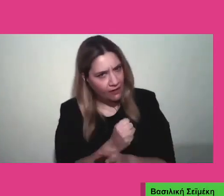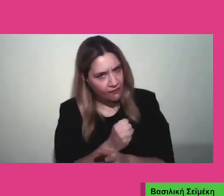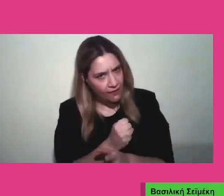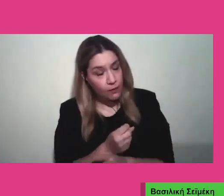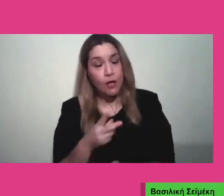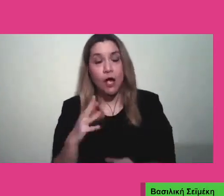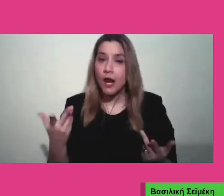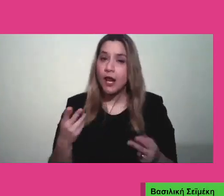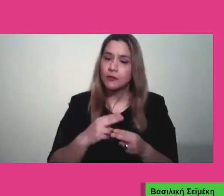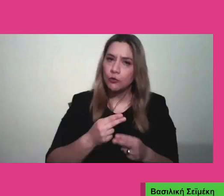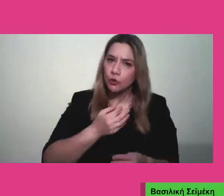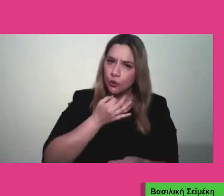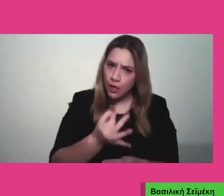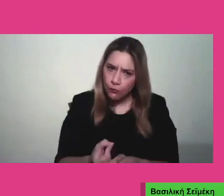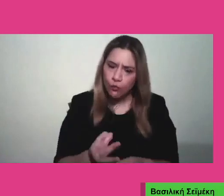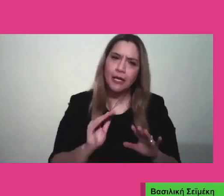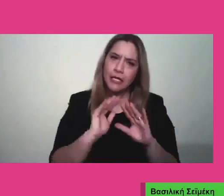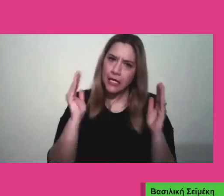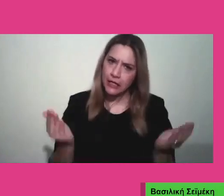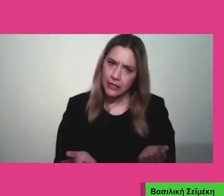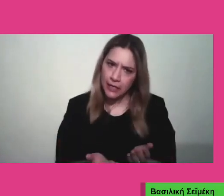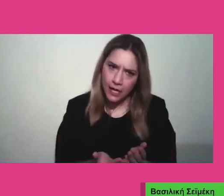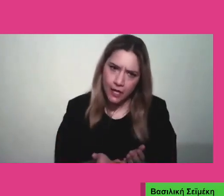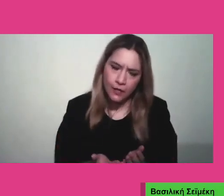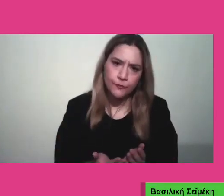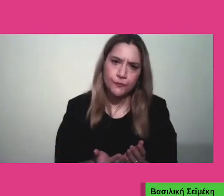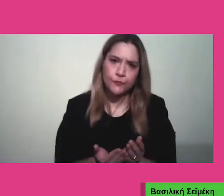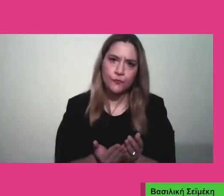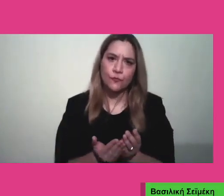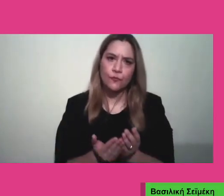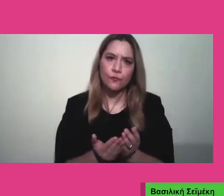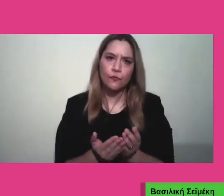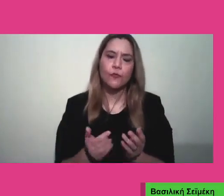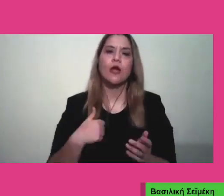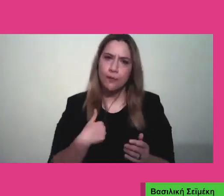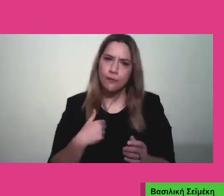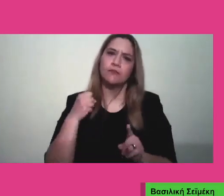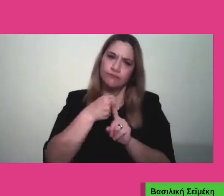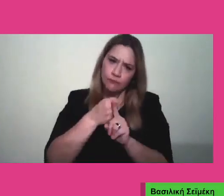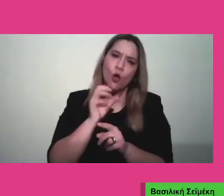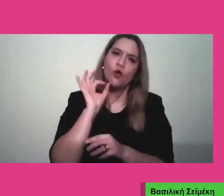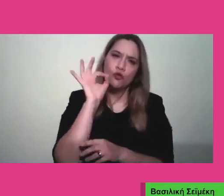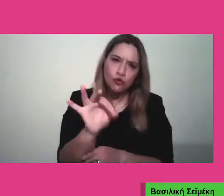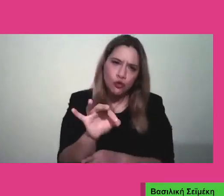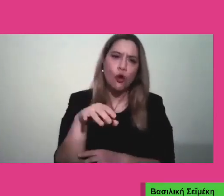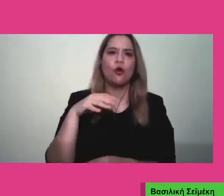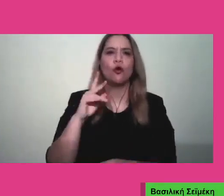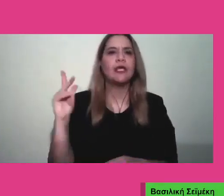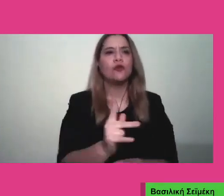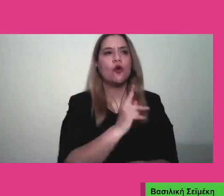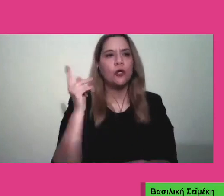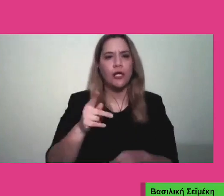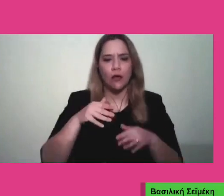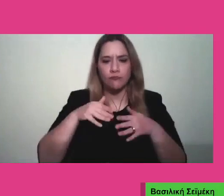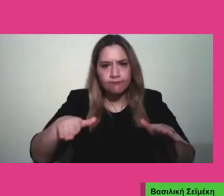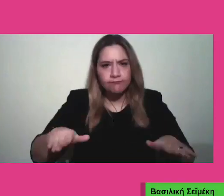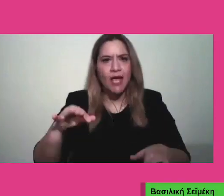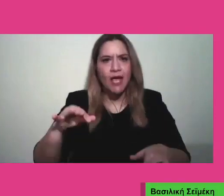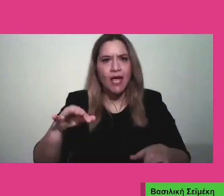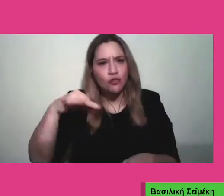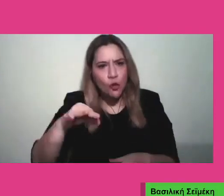είναι πολύ σημαντικό είναι ότι γενικότερα, σε ένα γενικότερο πλαίσιο, στοχεύουμε στην ευαισθητοποίηση της κοινωνίας και στον περιορισμό